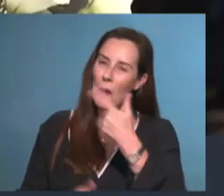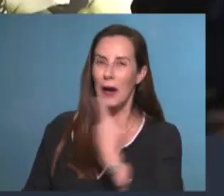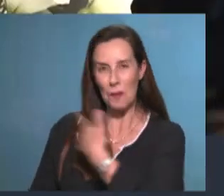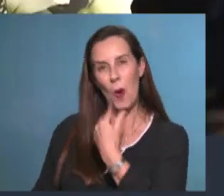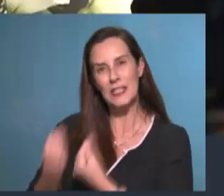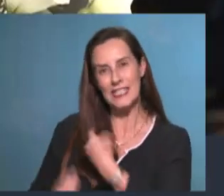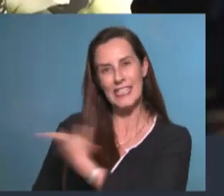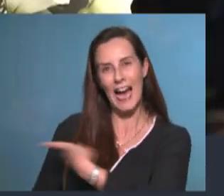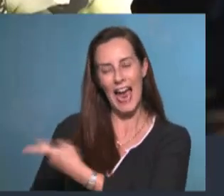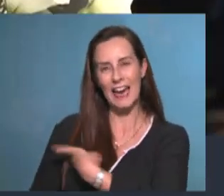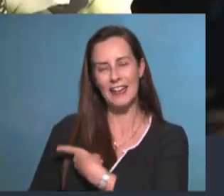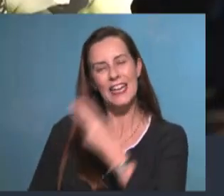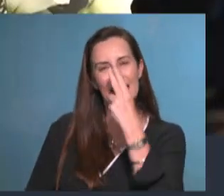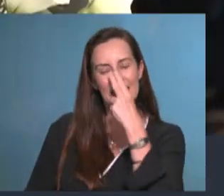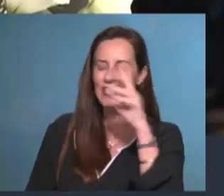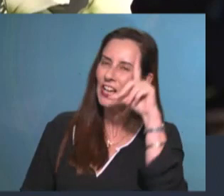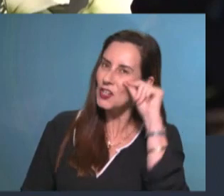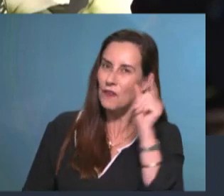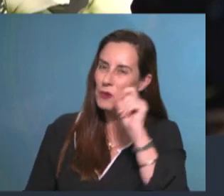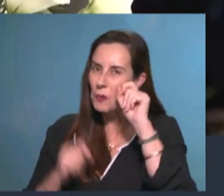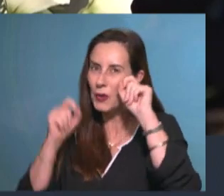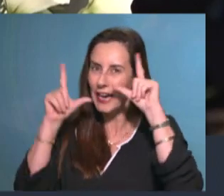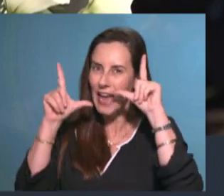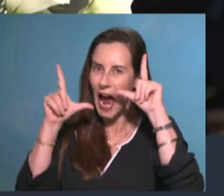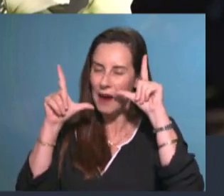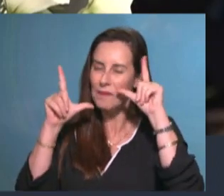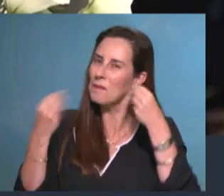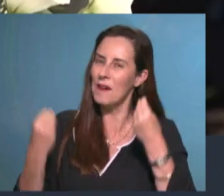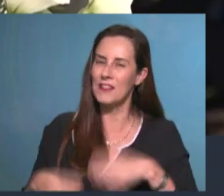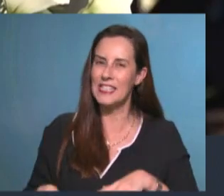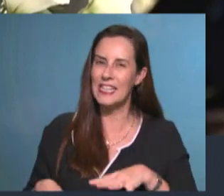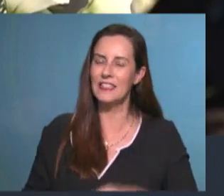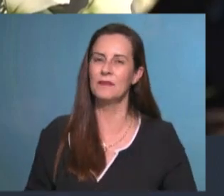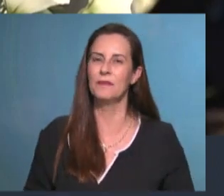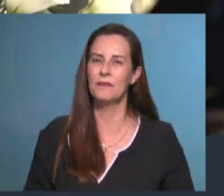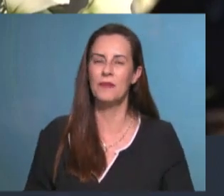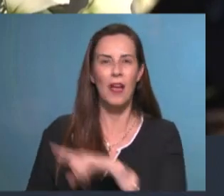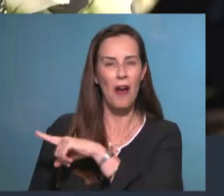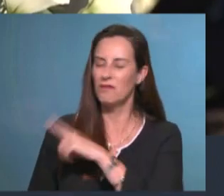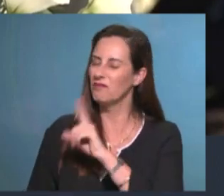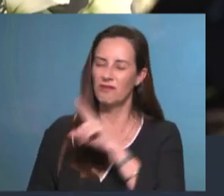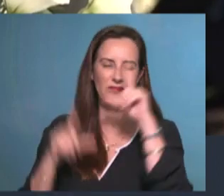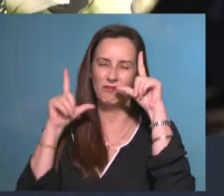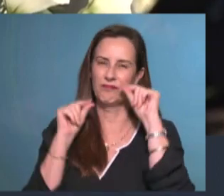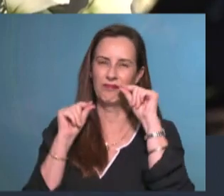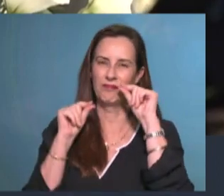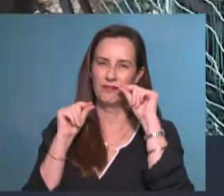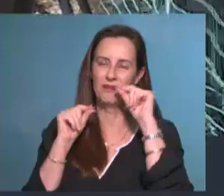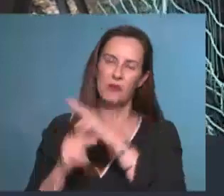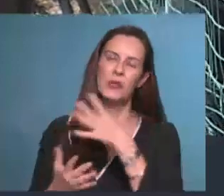שלנו, ננסה לישון, ומי שפותח את העיניים מפסיד. וארי לא פתח את העיניים